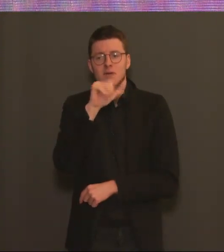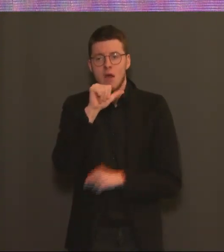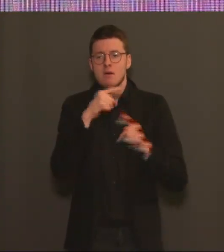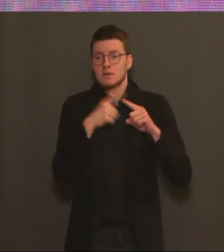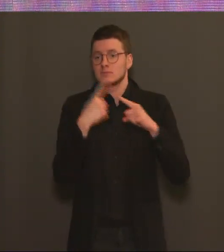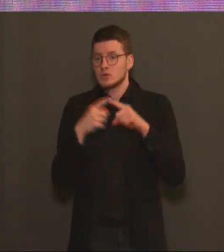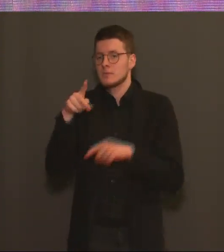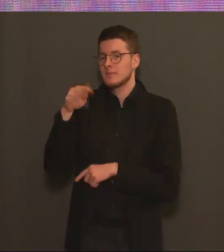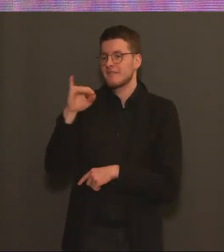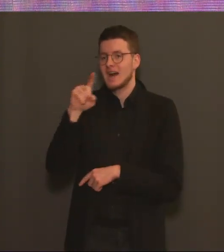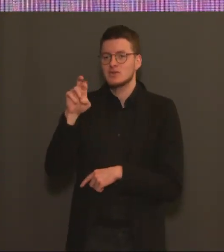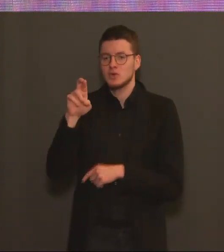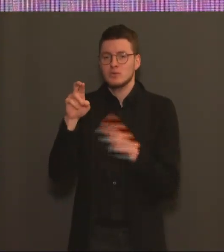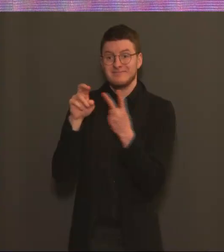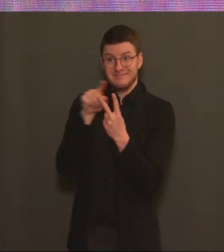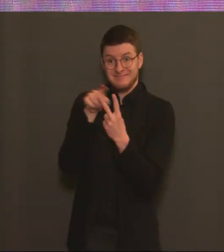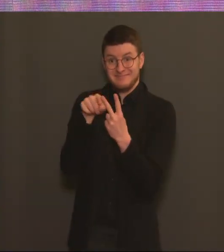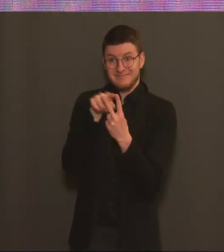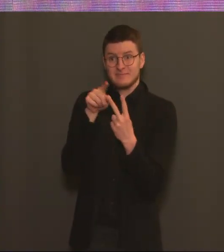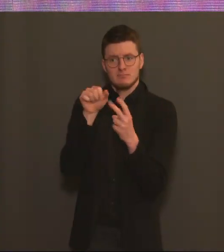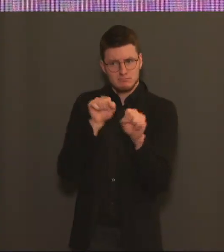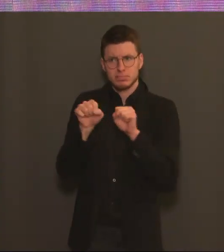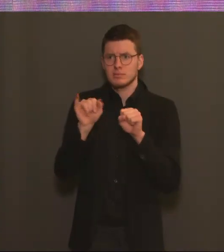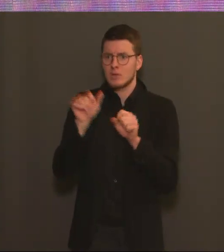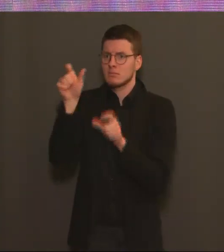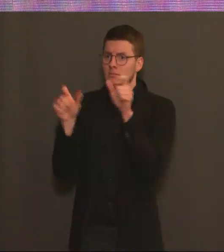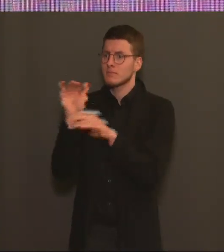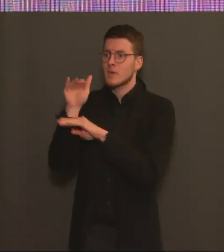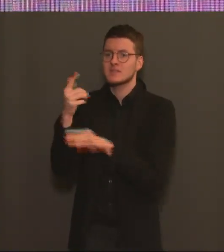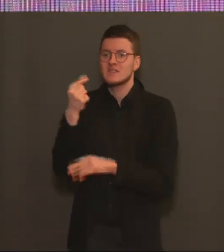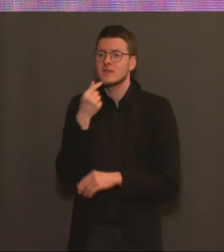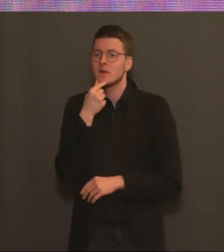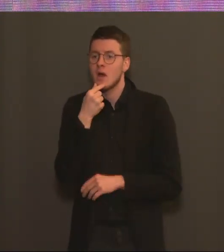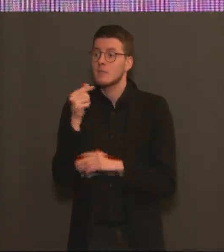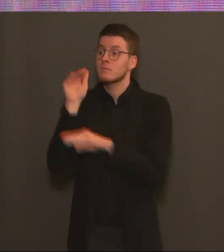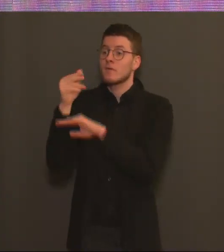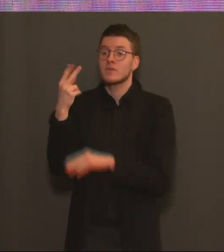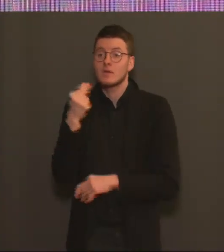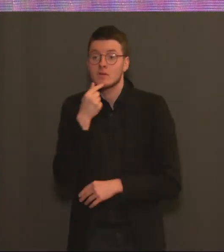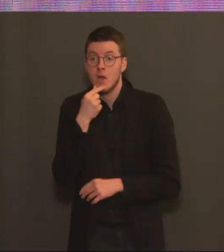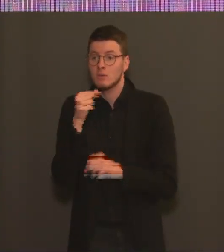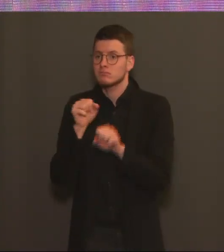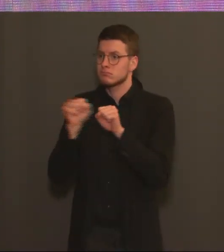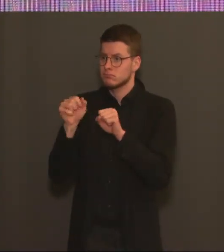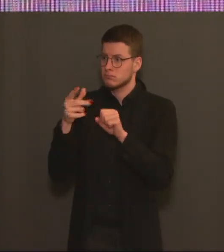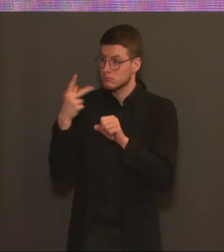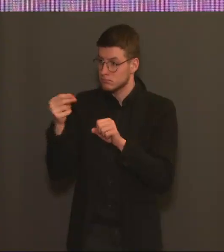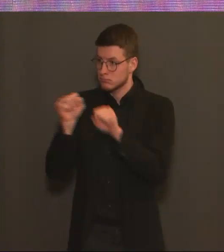allebei duidelijk voorkomen dat 70- en 80-plussers door COVID in het ziekenhuis belanden.